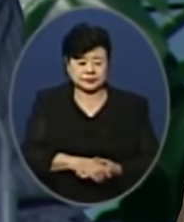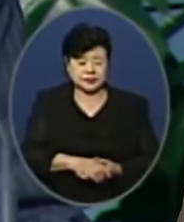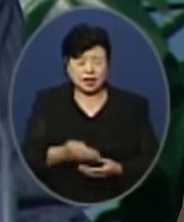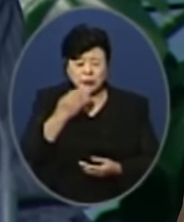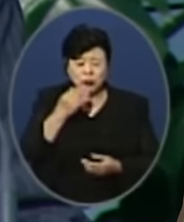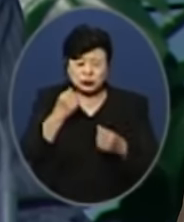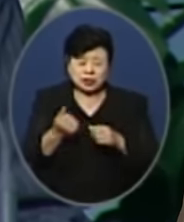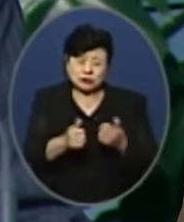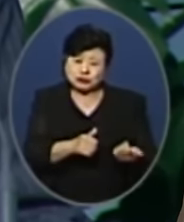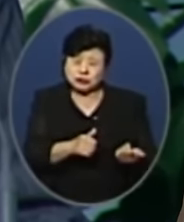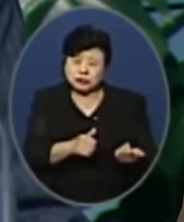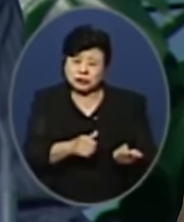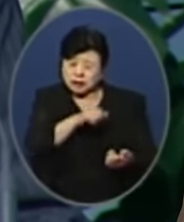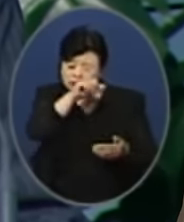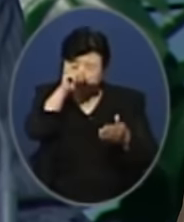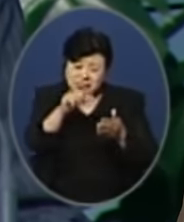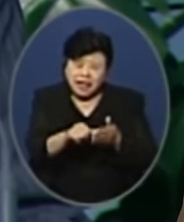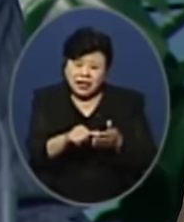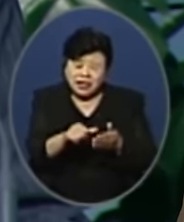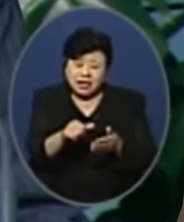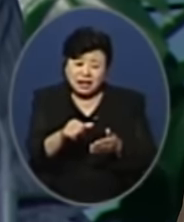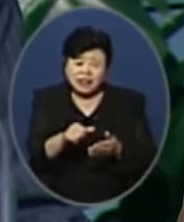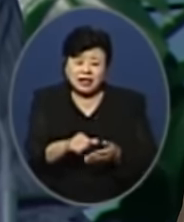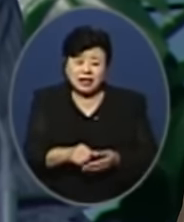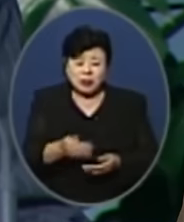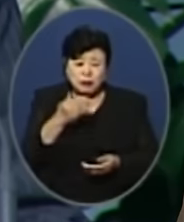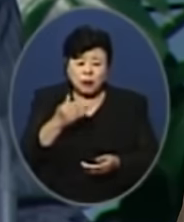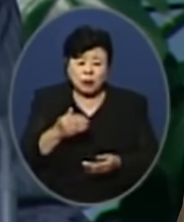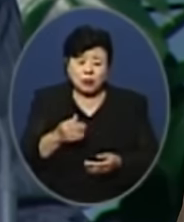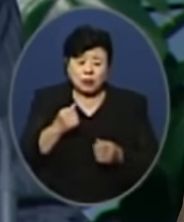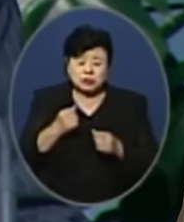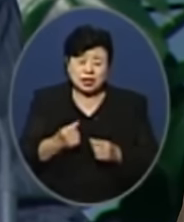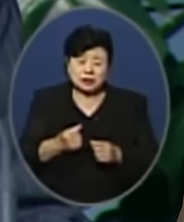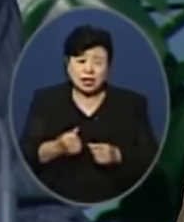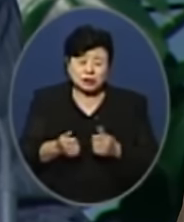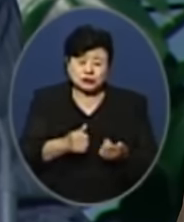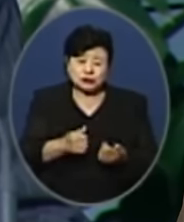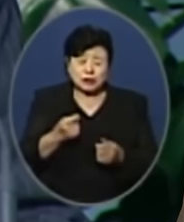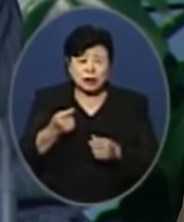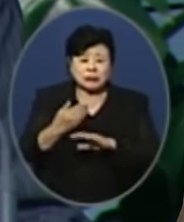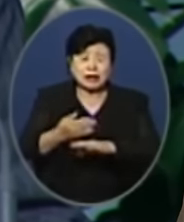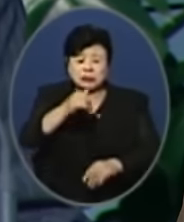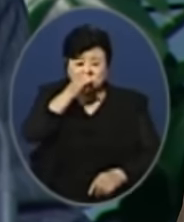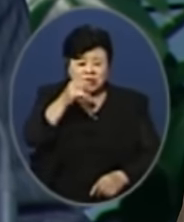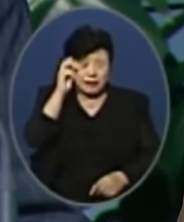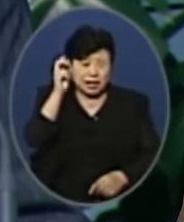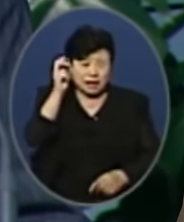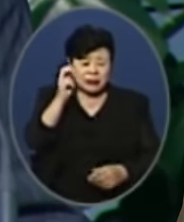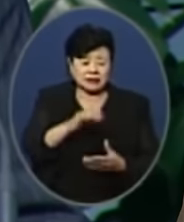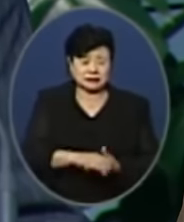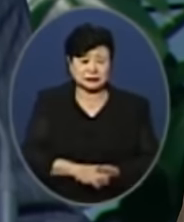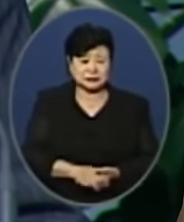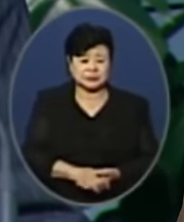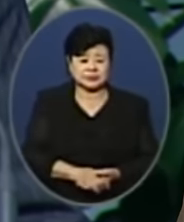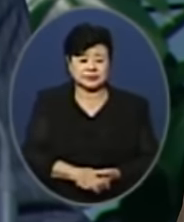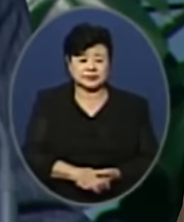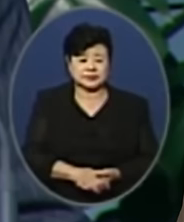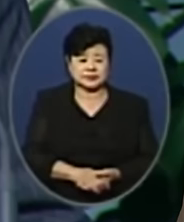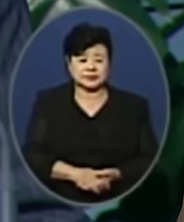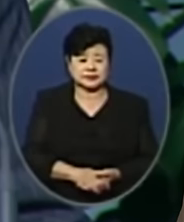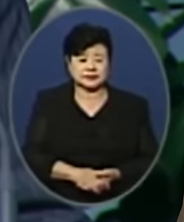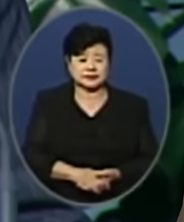먹고 살다 죽는 것이 인생이다. 인생이 먹고 살다 죽는 것보다는 뭐 의미가 더 있겠지. 그것밖에 없을 것이냐.